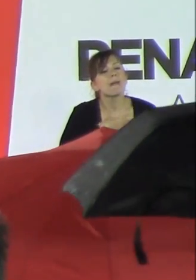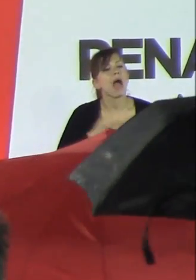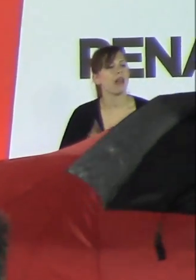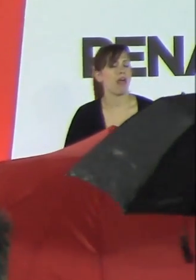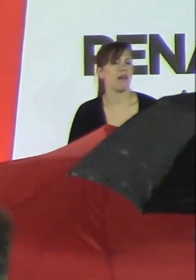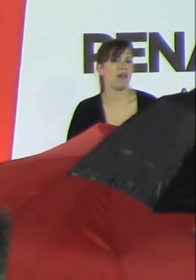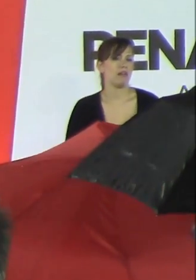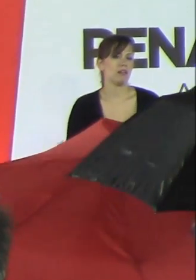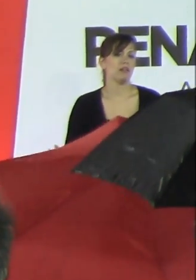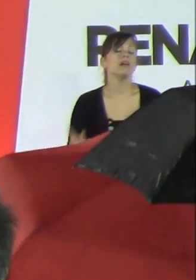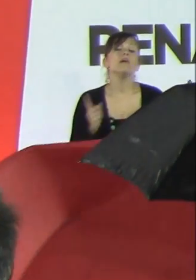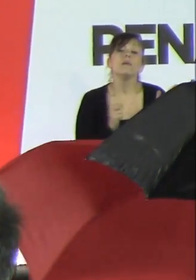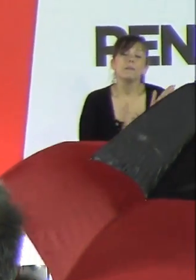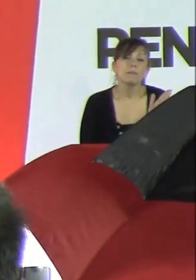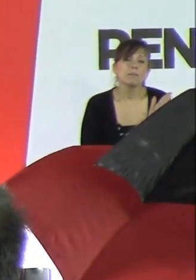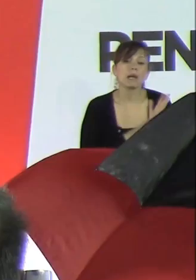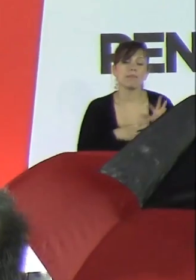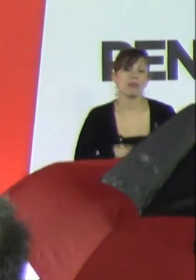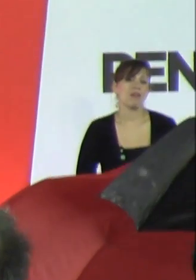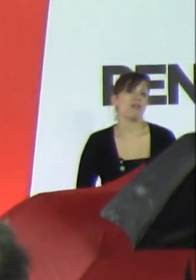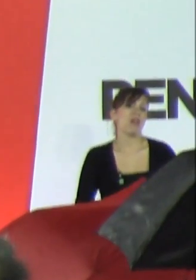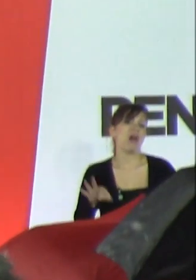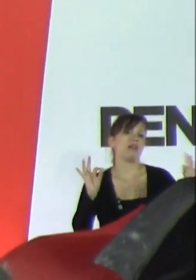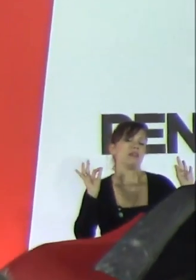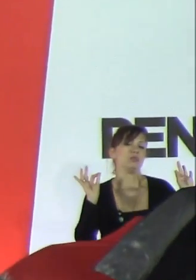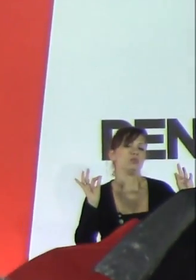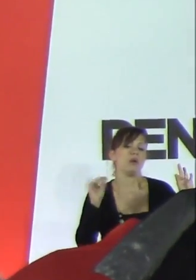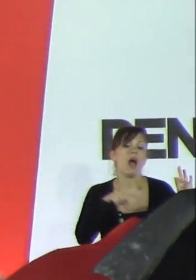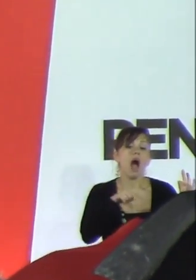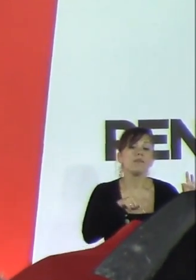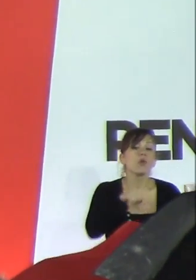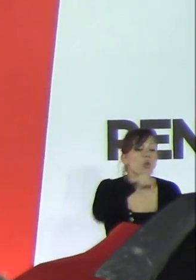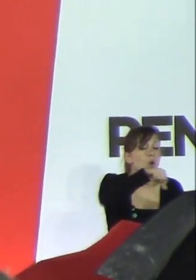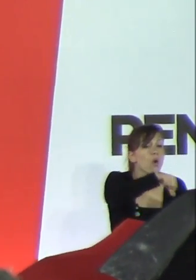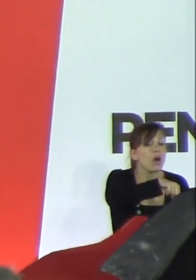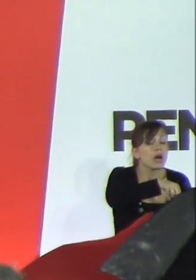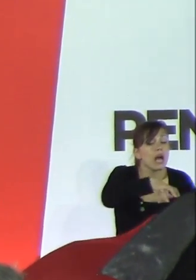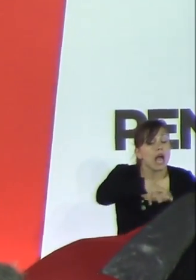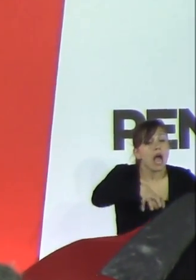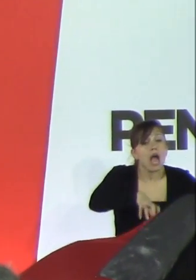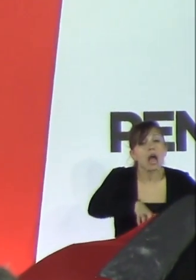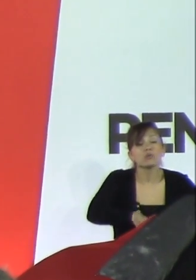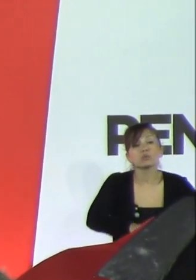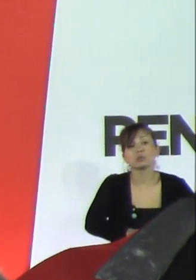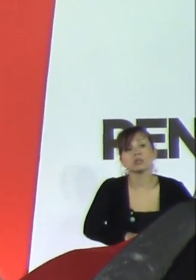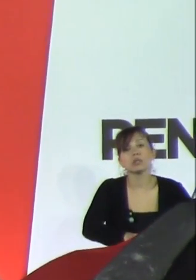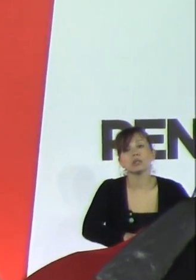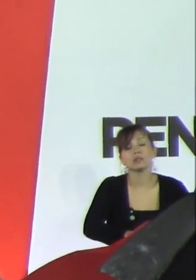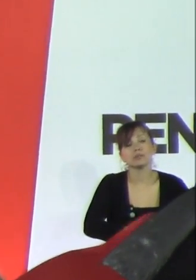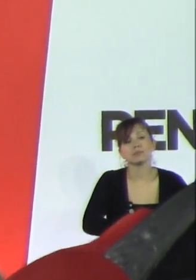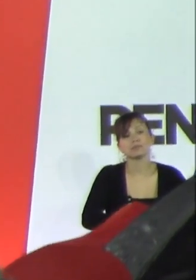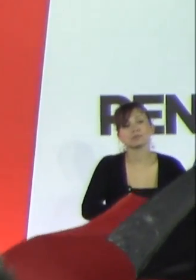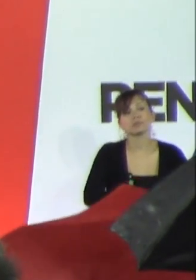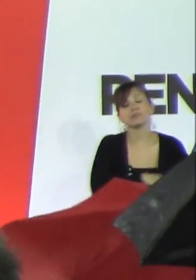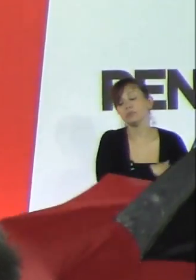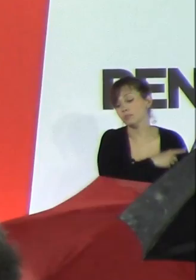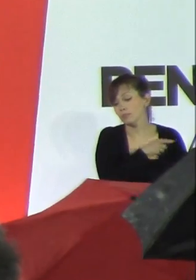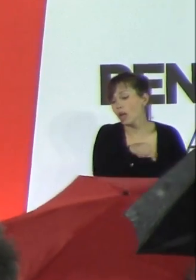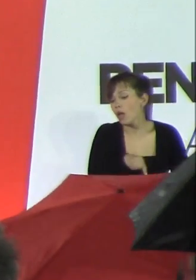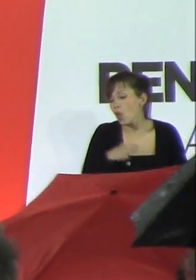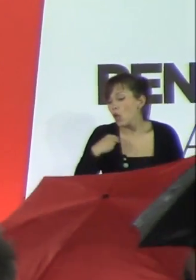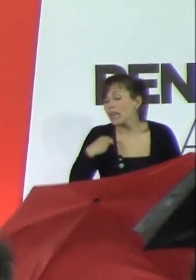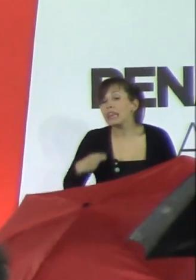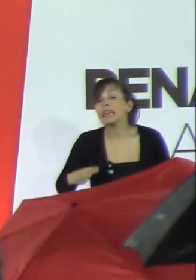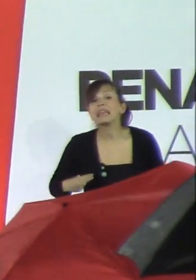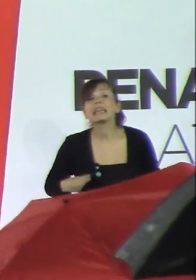η οποία πρέπει να ξεκινήσει και θα ξεκινήσει από την εξουσία εκείνη που βρίσκεται πιο κοντά στον